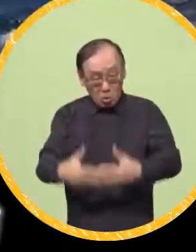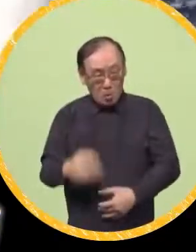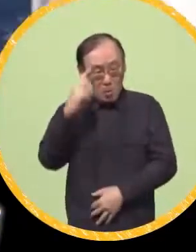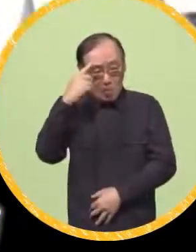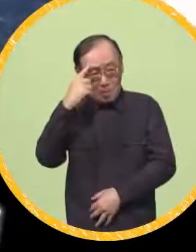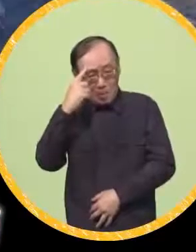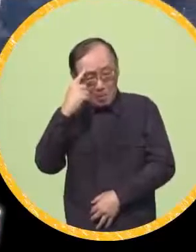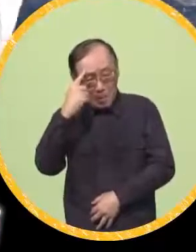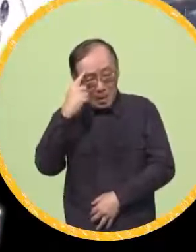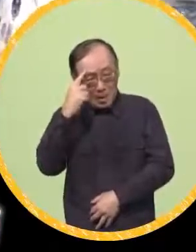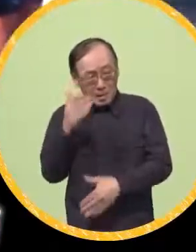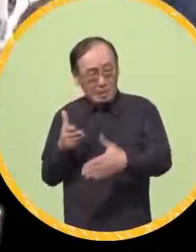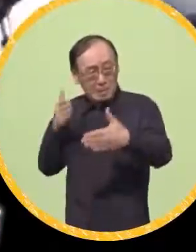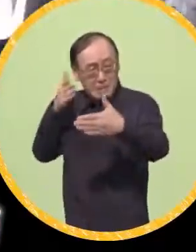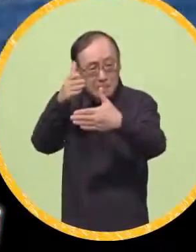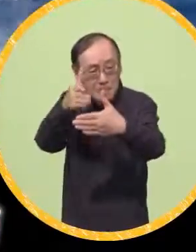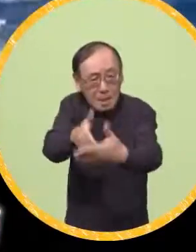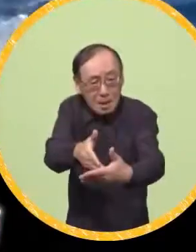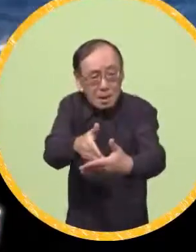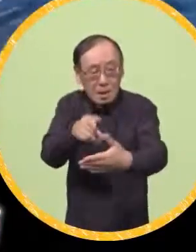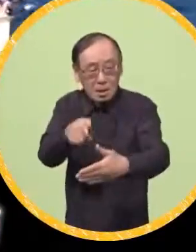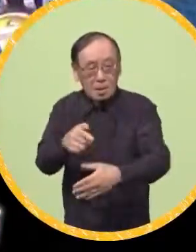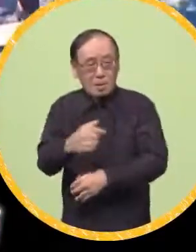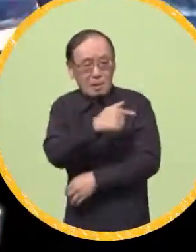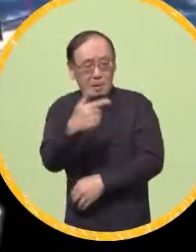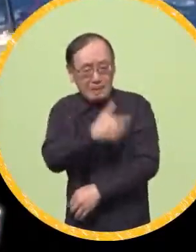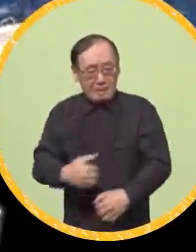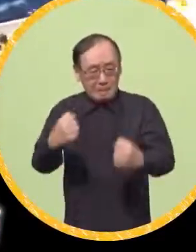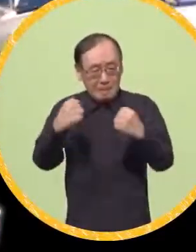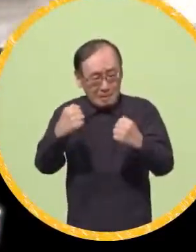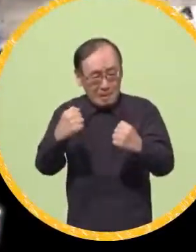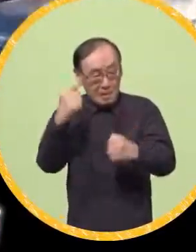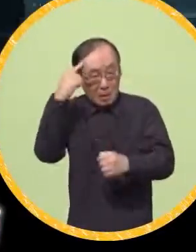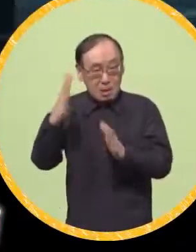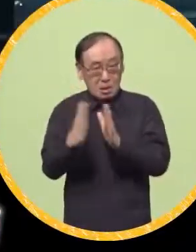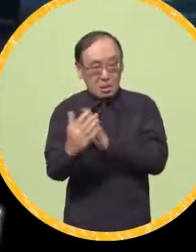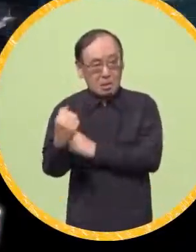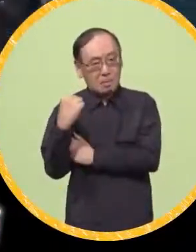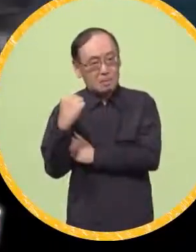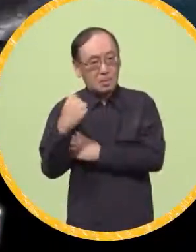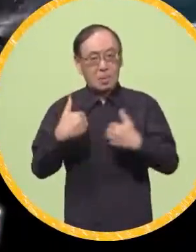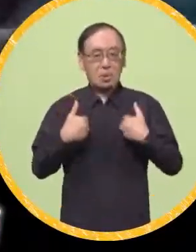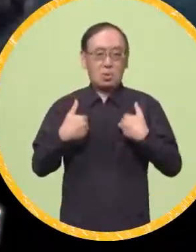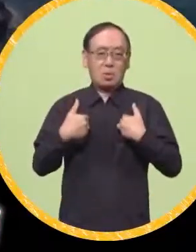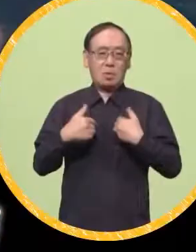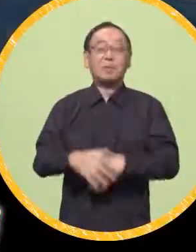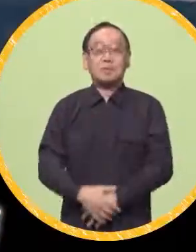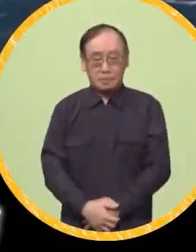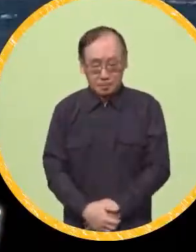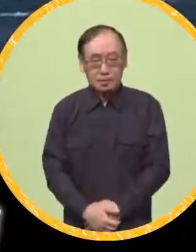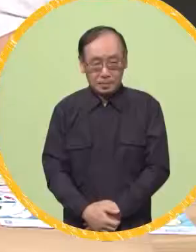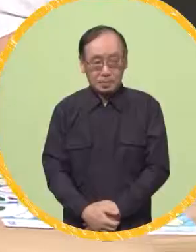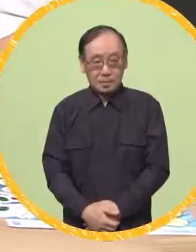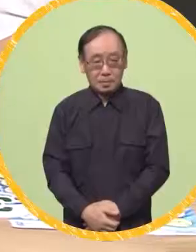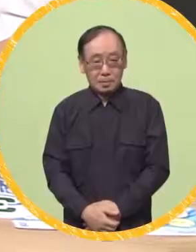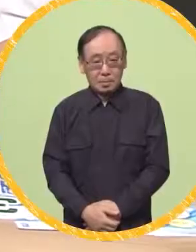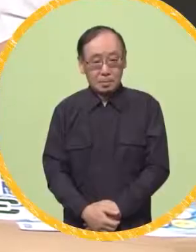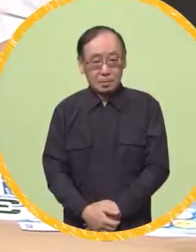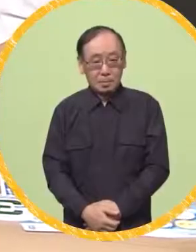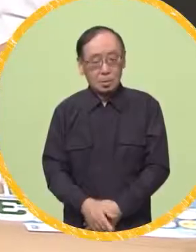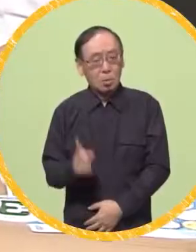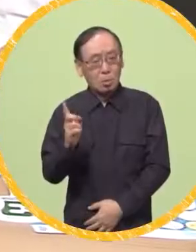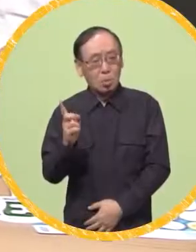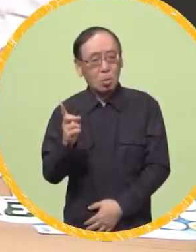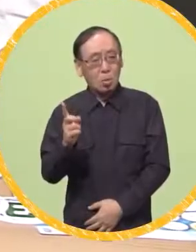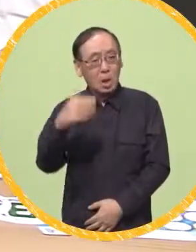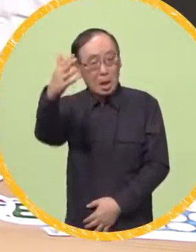フィニッシュラインを目指す強靭な体力と精神力を持ったチームが勝利するキョウいい風が